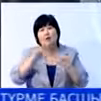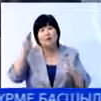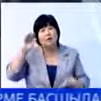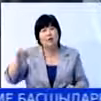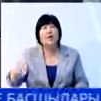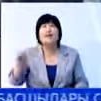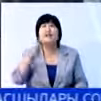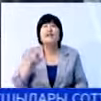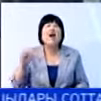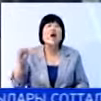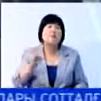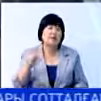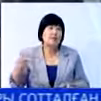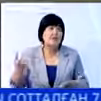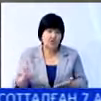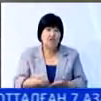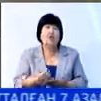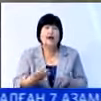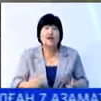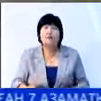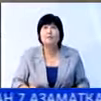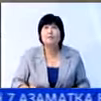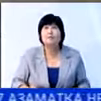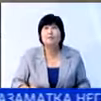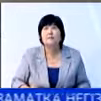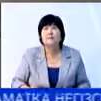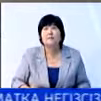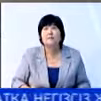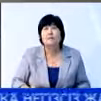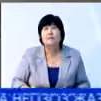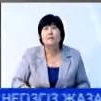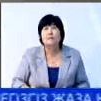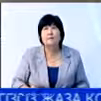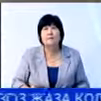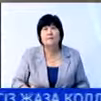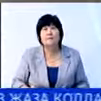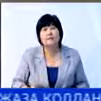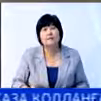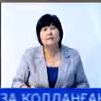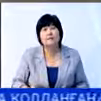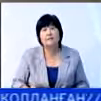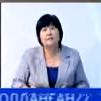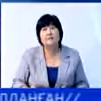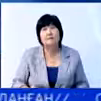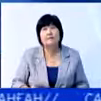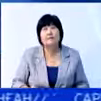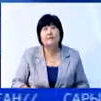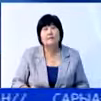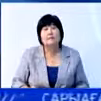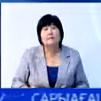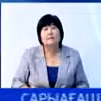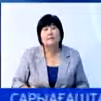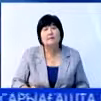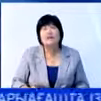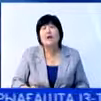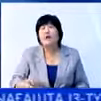оқушысы Дина Әбдіраманова жеңіп алды. Гүлфайрус Пірмағамбетова, Бөгенбай Абасилов, Төрехан Қожахметов, Қызылорда телеарнасы.